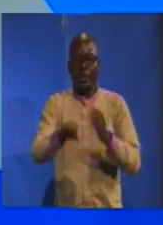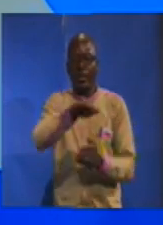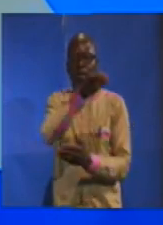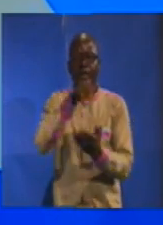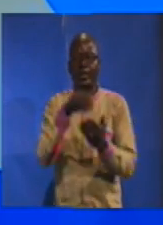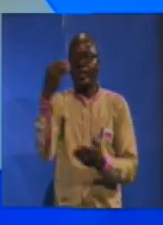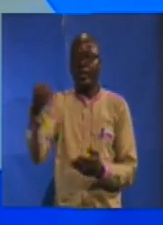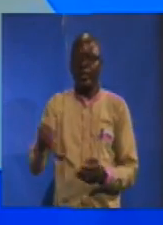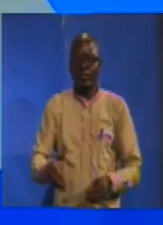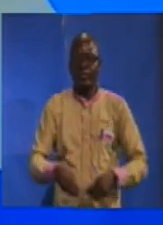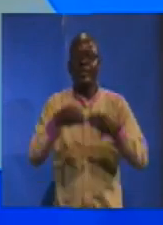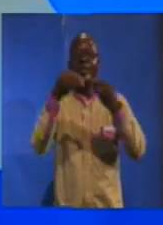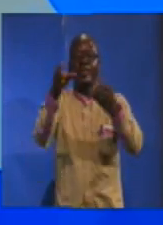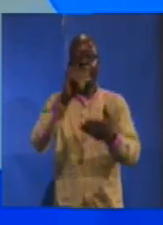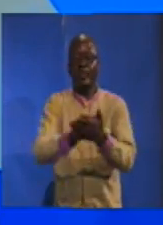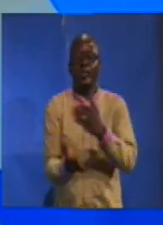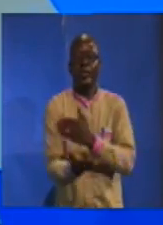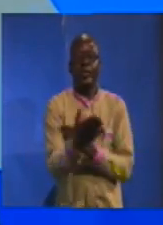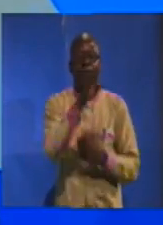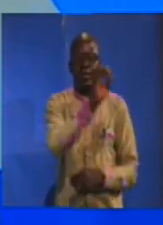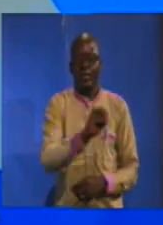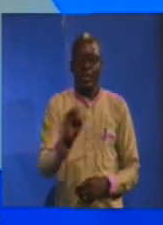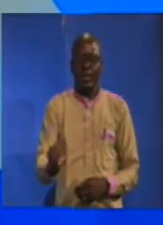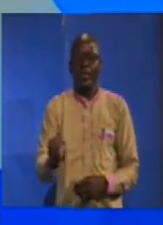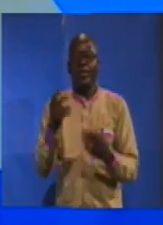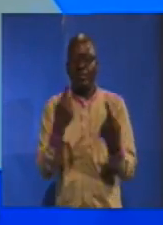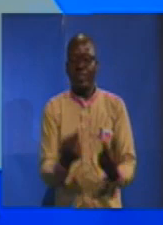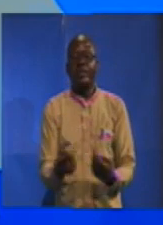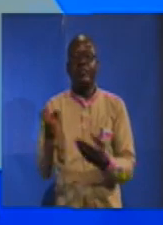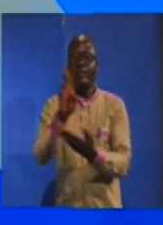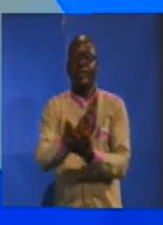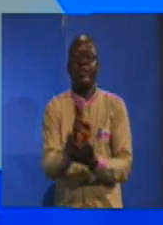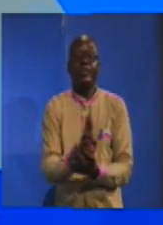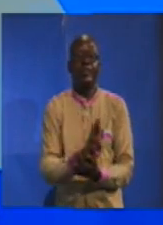La remise des intrants ce matin à Ouagadougou en présence de Adama Guiti et Mounira Kéré.